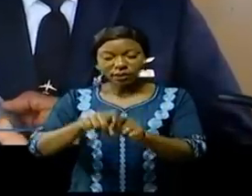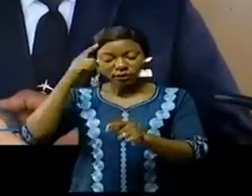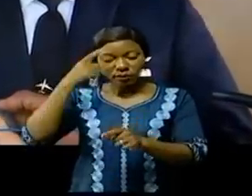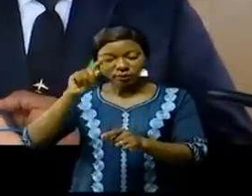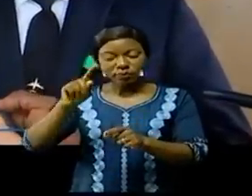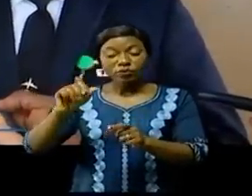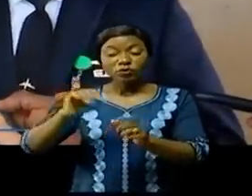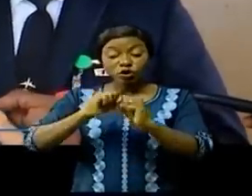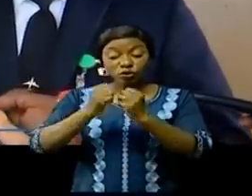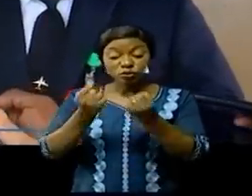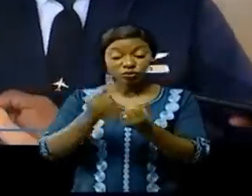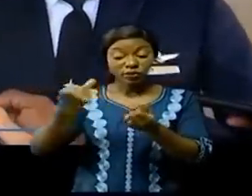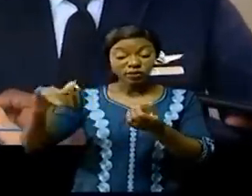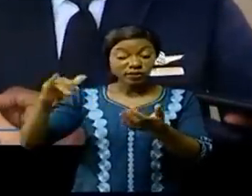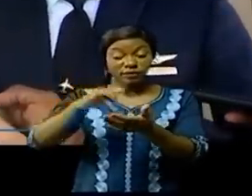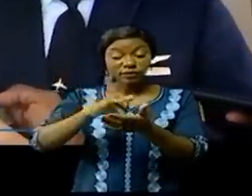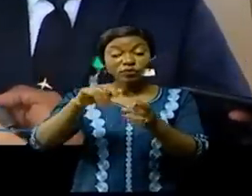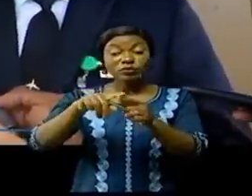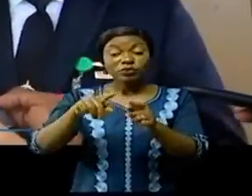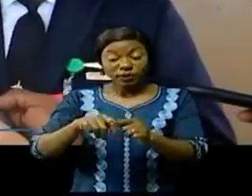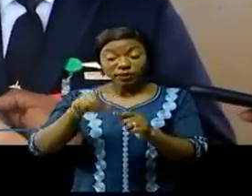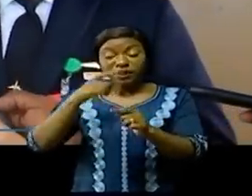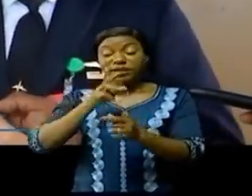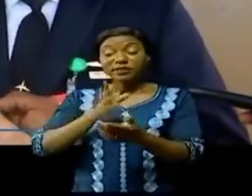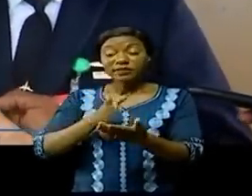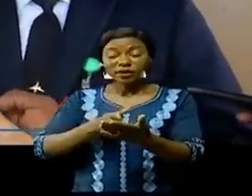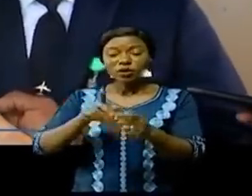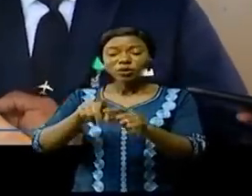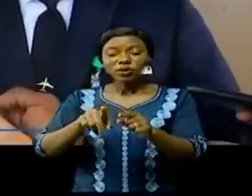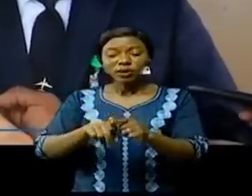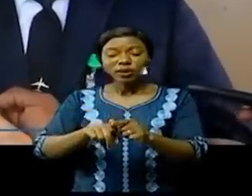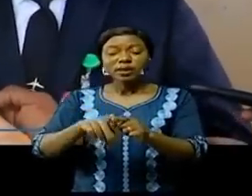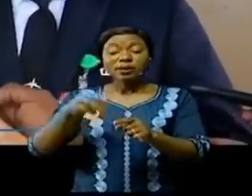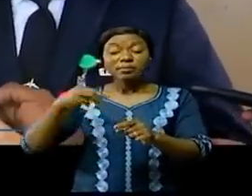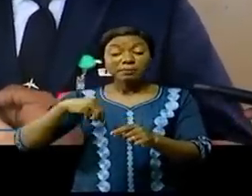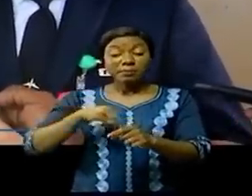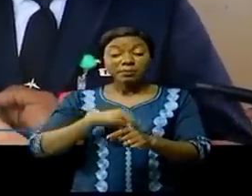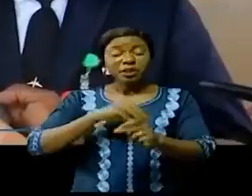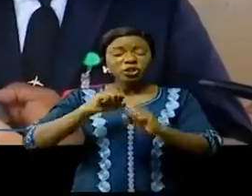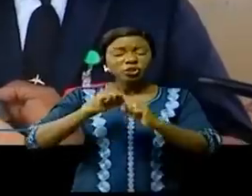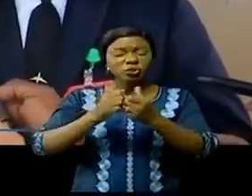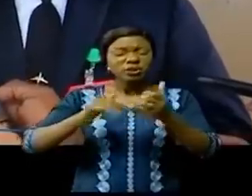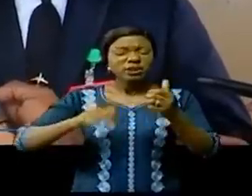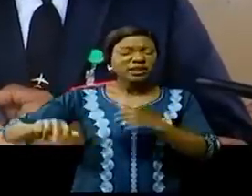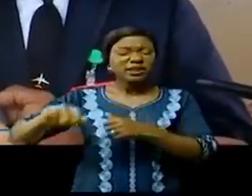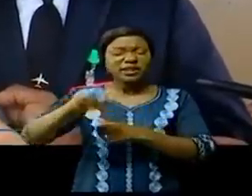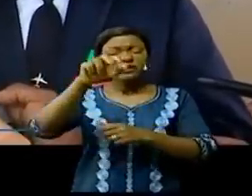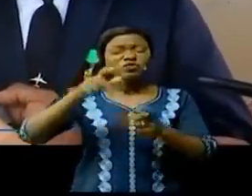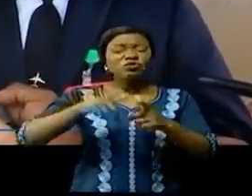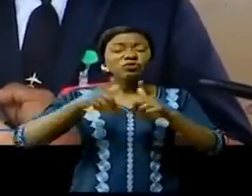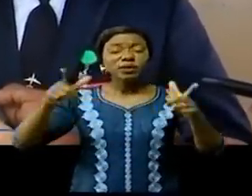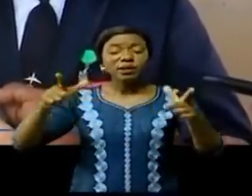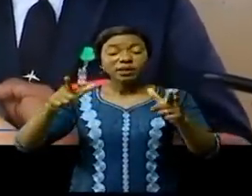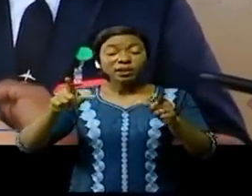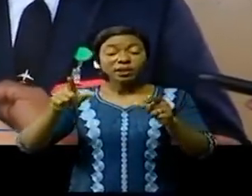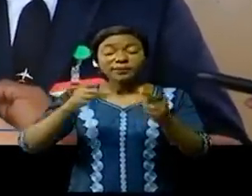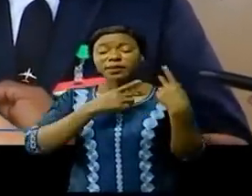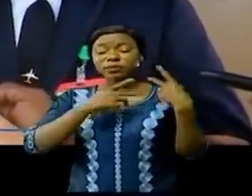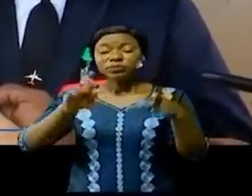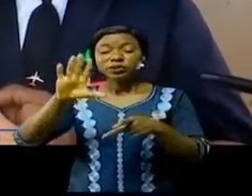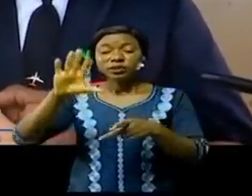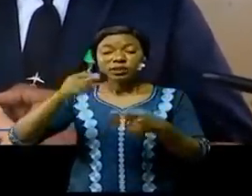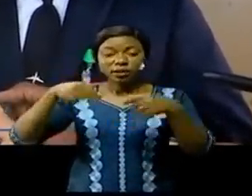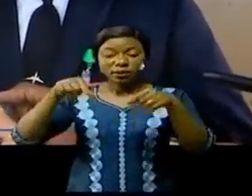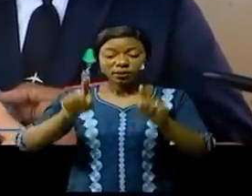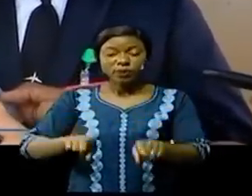est certifié IOSA, membre de l'IATA depuis 5 années. Comme vous le savez,